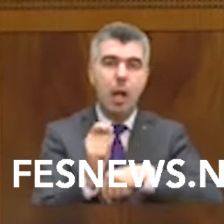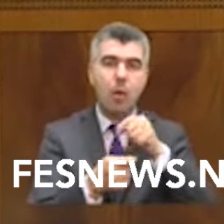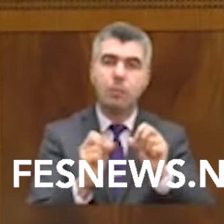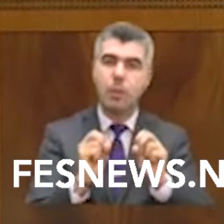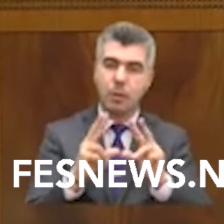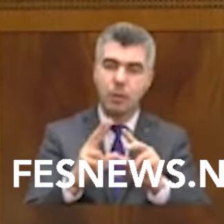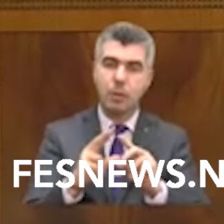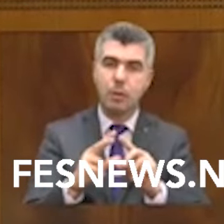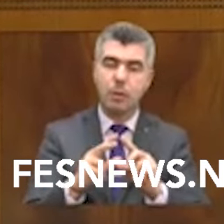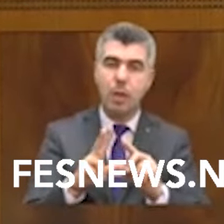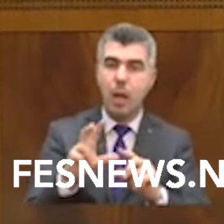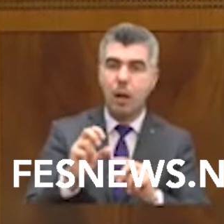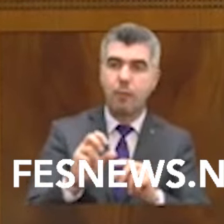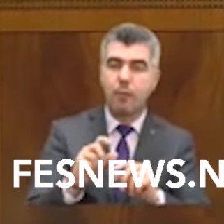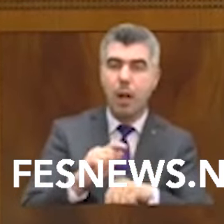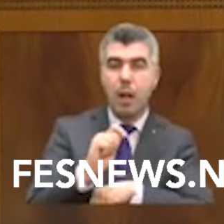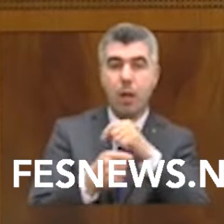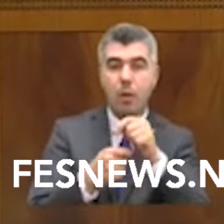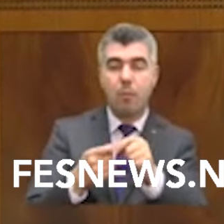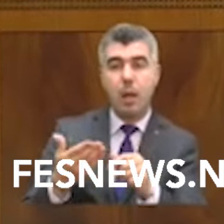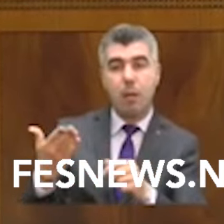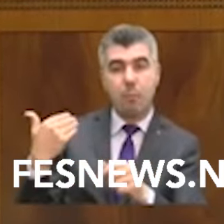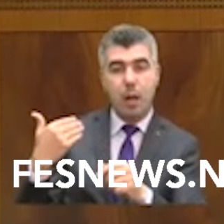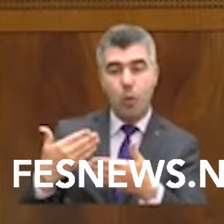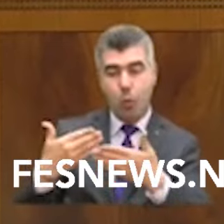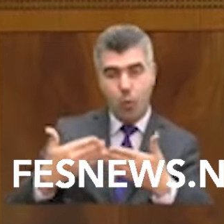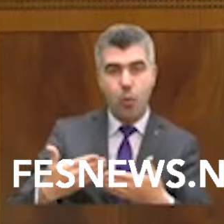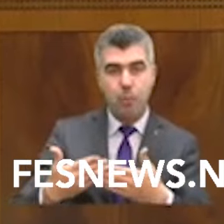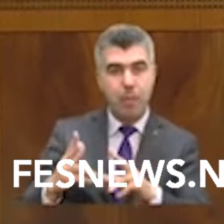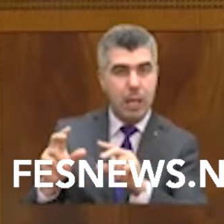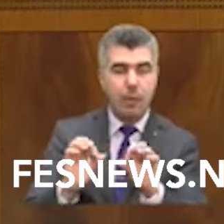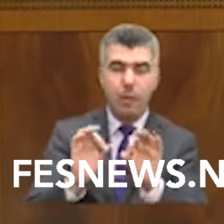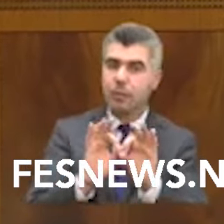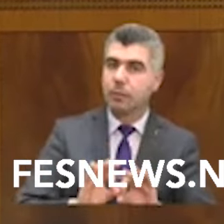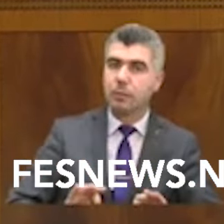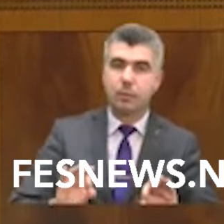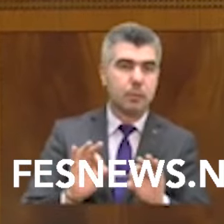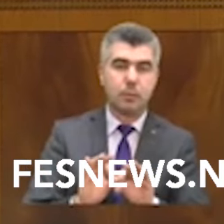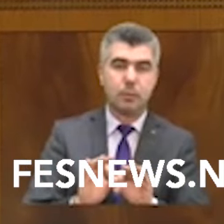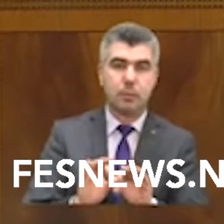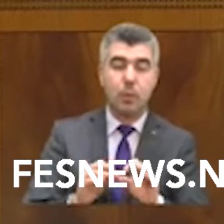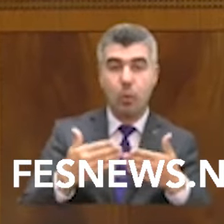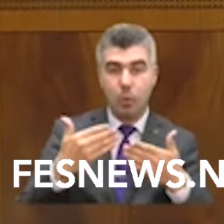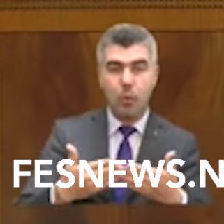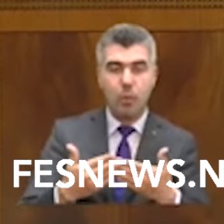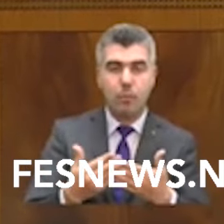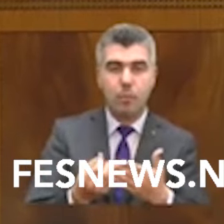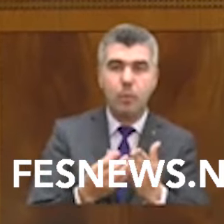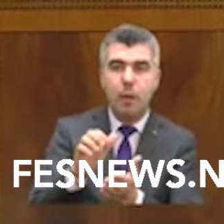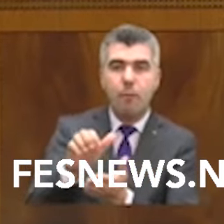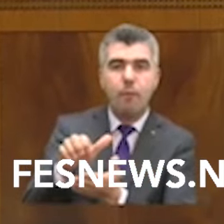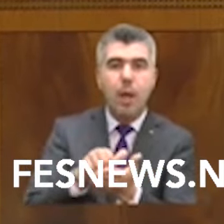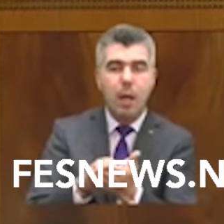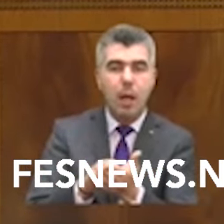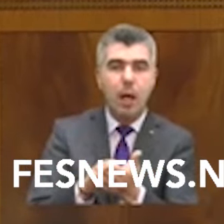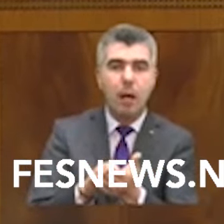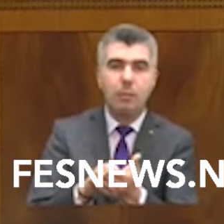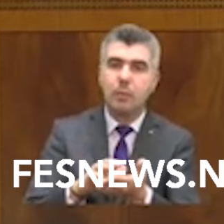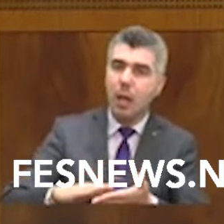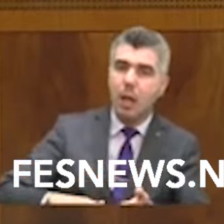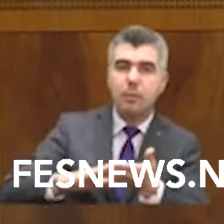وكنعرفوا ان العالم القروي ديال الباح ماشي هو العالم ديال اليوم، وحنا بغينا نخلقوا طبقه فلاحيه متوسطه في العالم